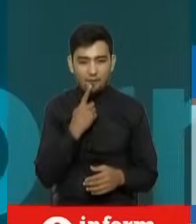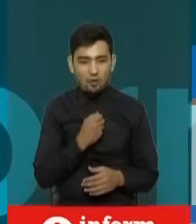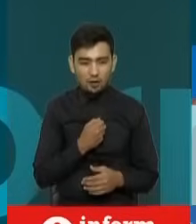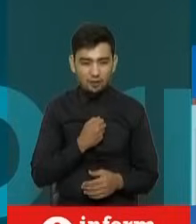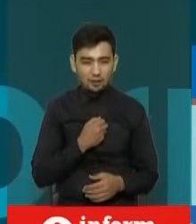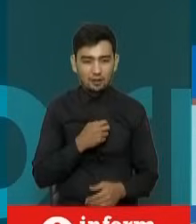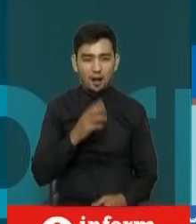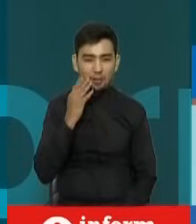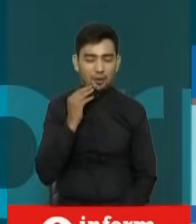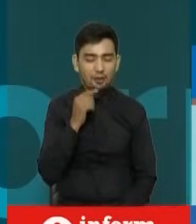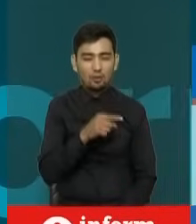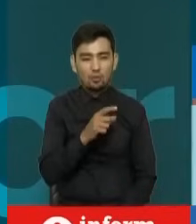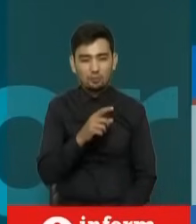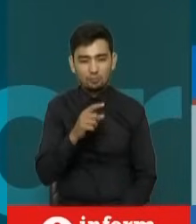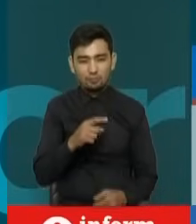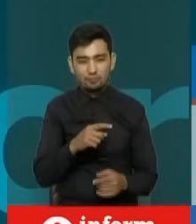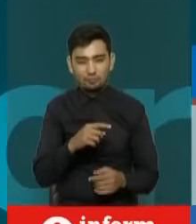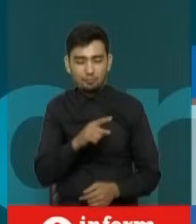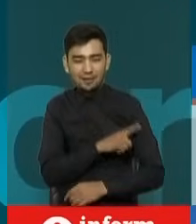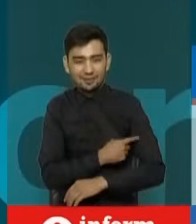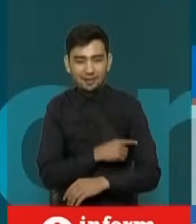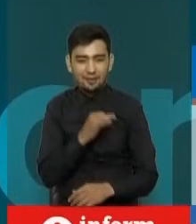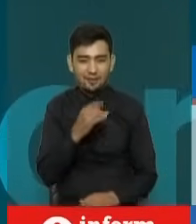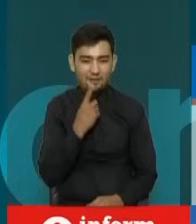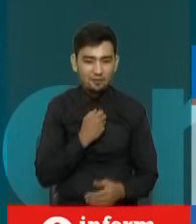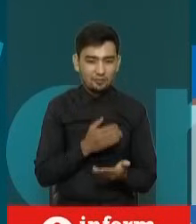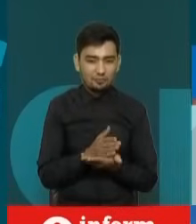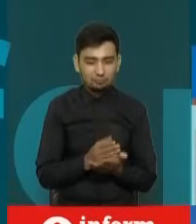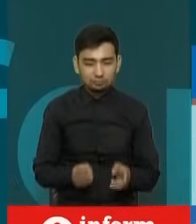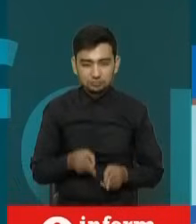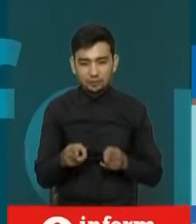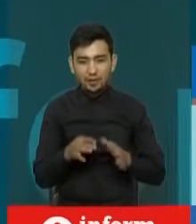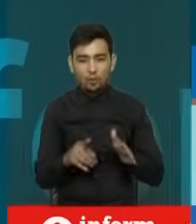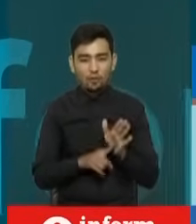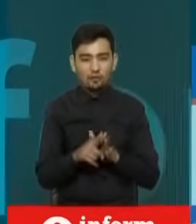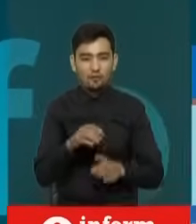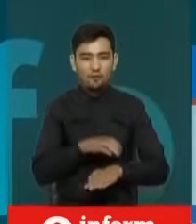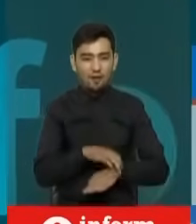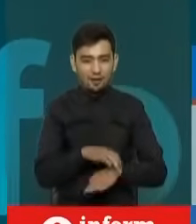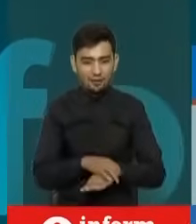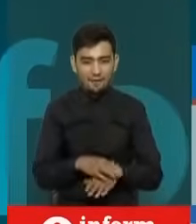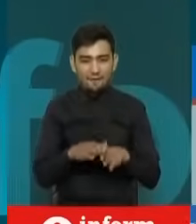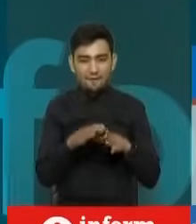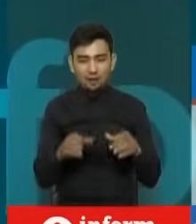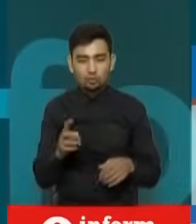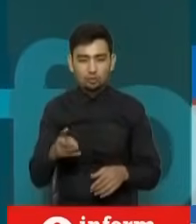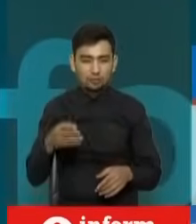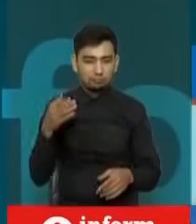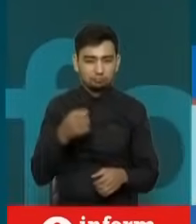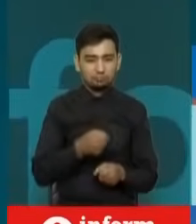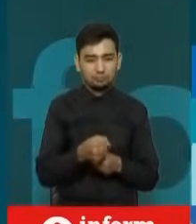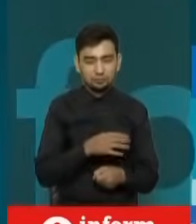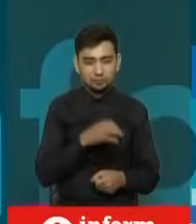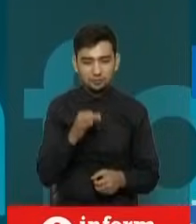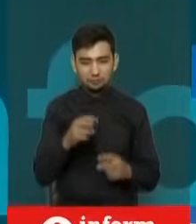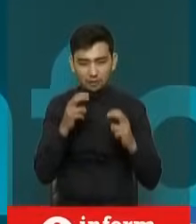госпитале Алматы. А вот в отношении солдата-контрактника начато уголовное дело по факту превышения власти. Расследование на